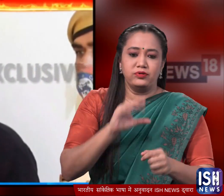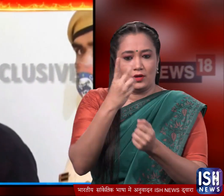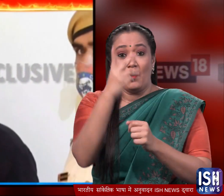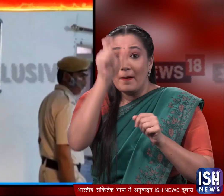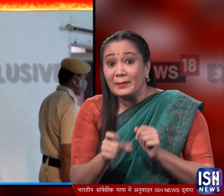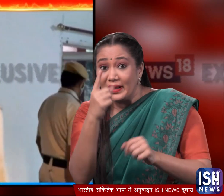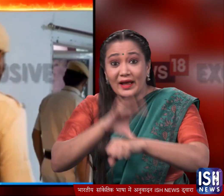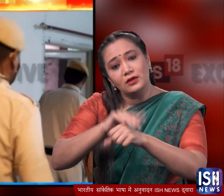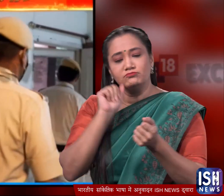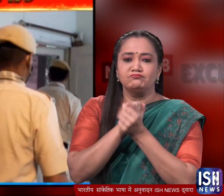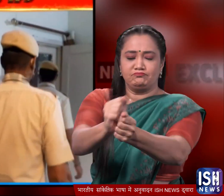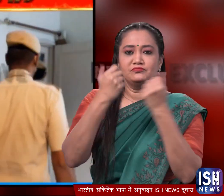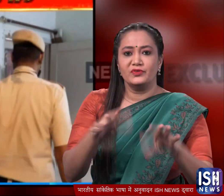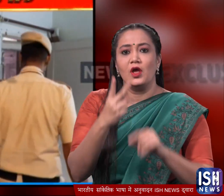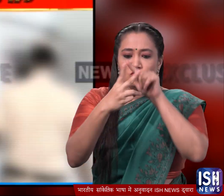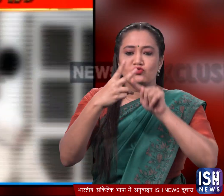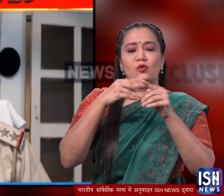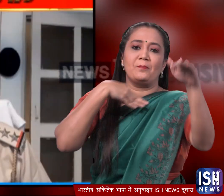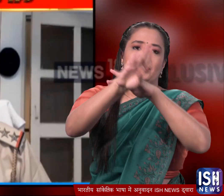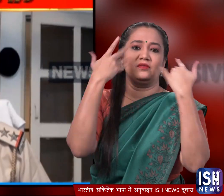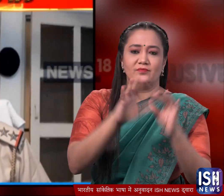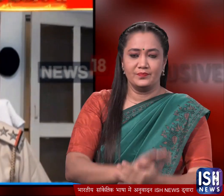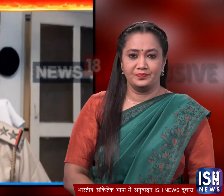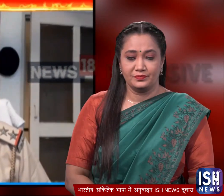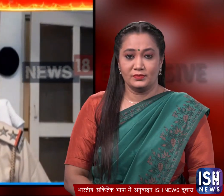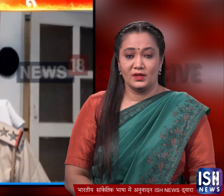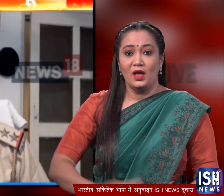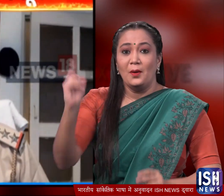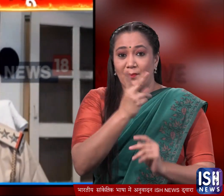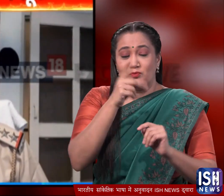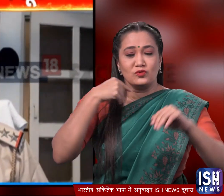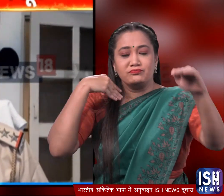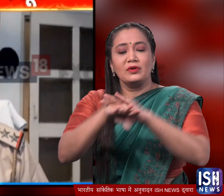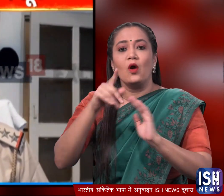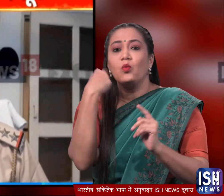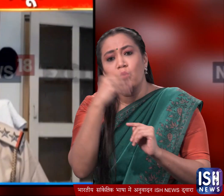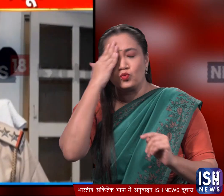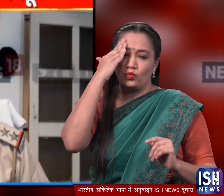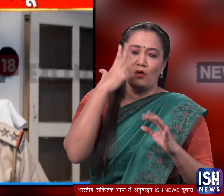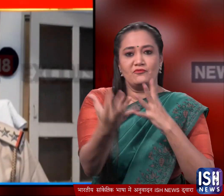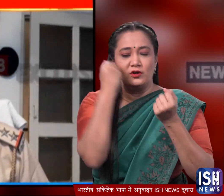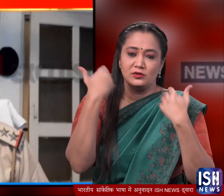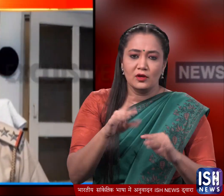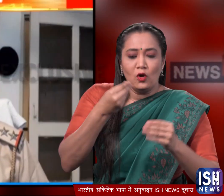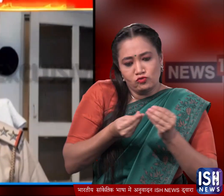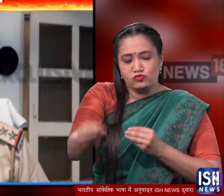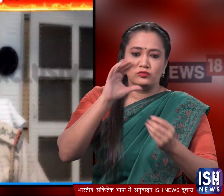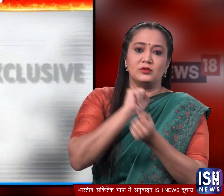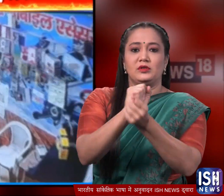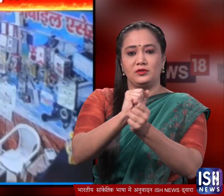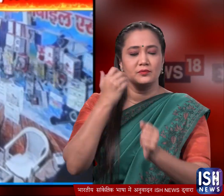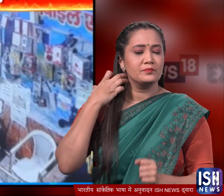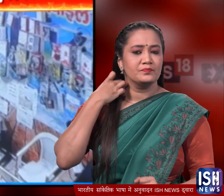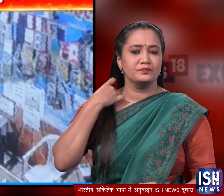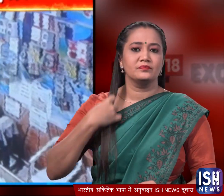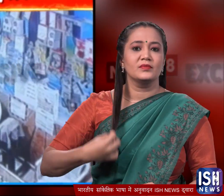गिरफ्तार कर लिया गया। हालांकि उसके साथी फरार बताए गए। बाकी जो साथी हैं उनके बारे में आइडेंटिफाइड हो गए हैं और जल्दी उनको अरेस्ट कर